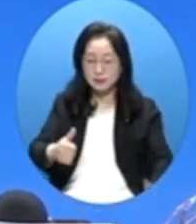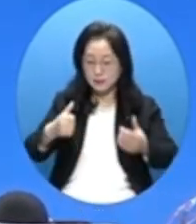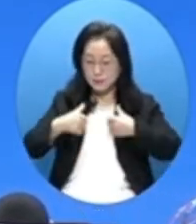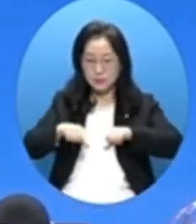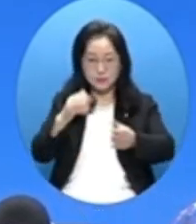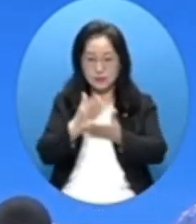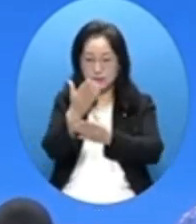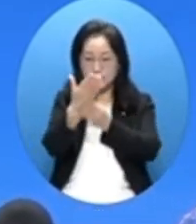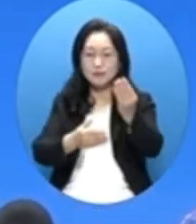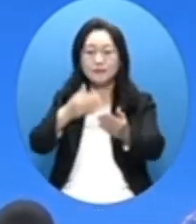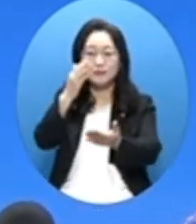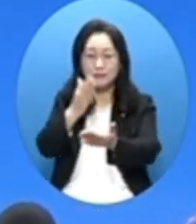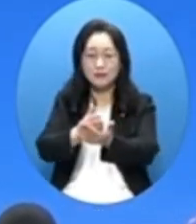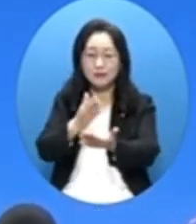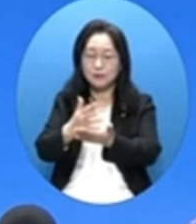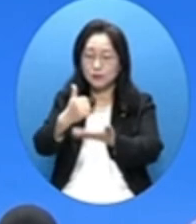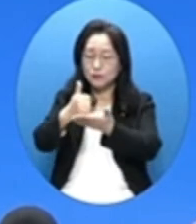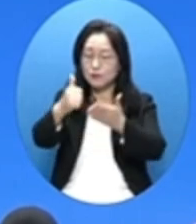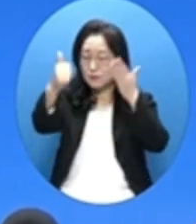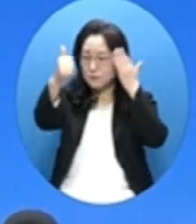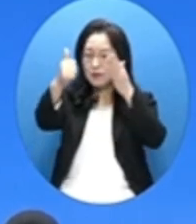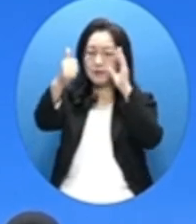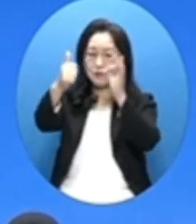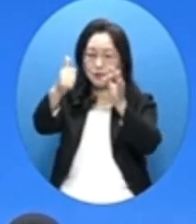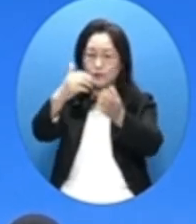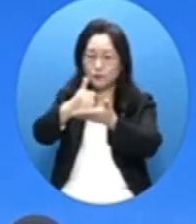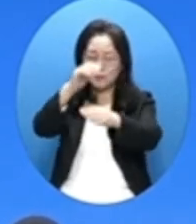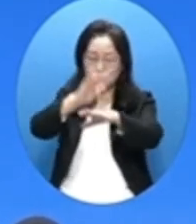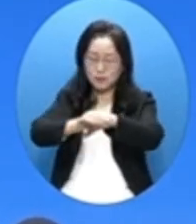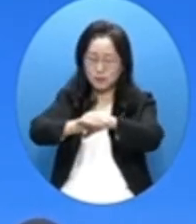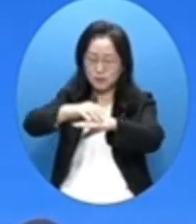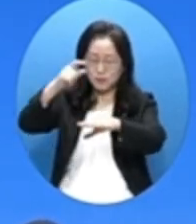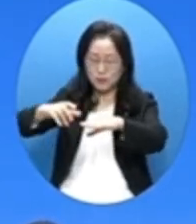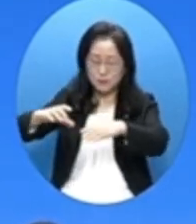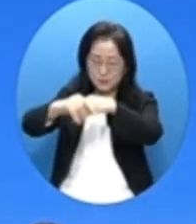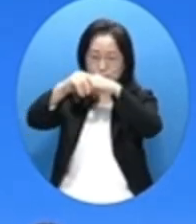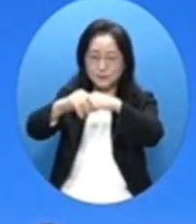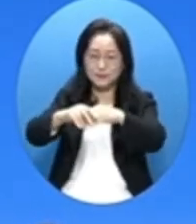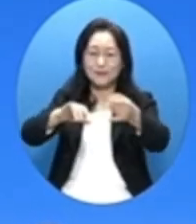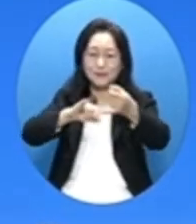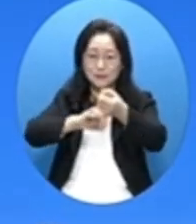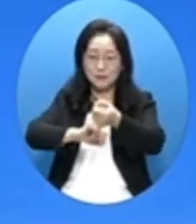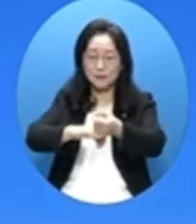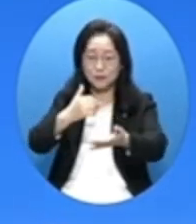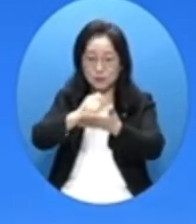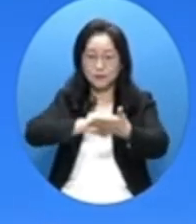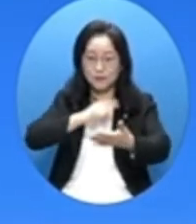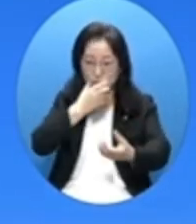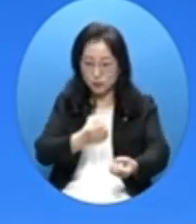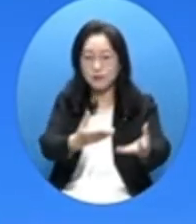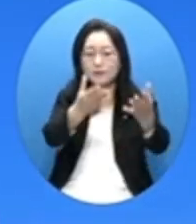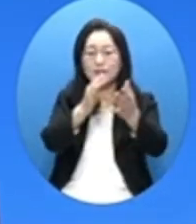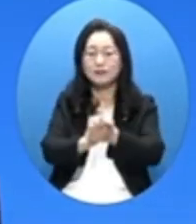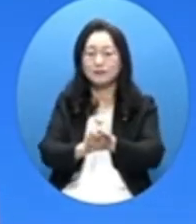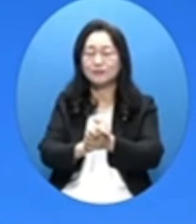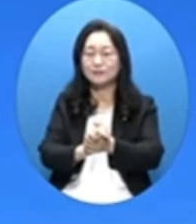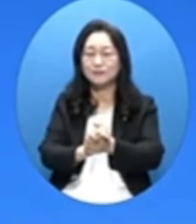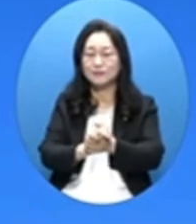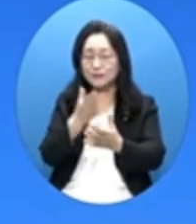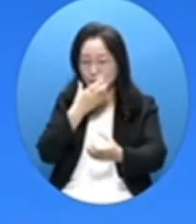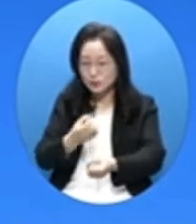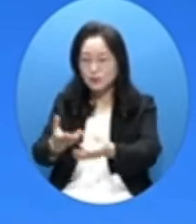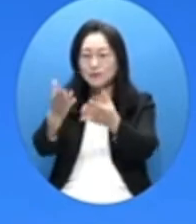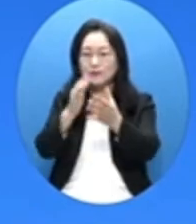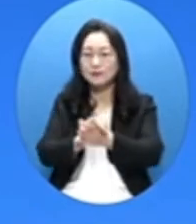포기하지 말고 낙심하지 말고 주님만 바라보고 주님의 손을 꼭 붙잡는 여러분 되시기를 주님의 이름으로 축원합니다